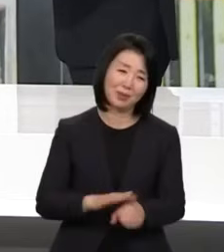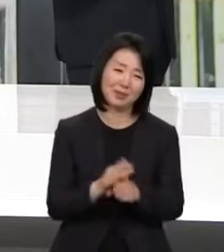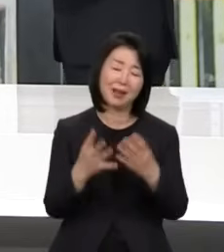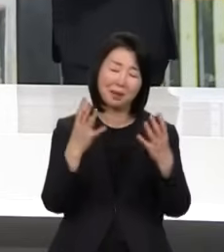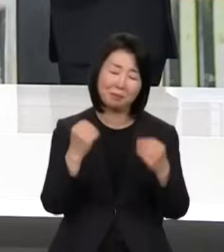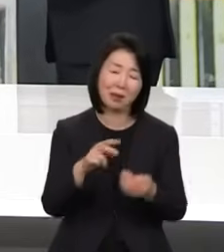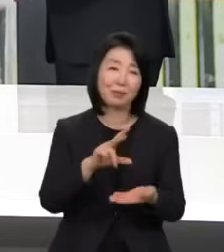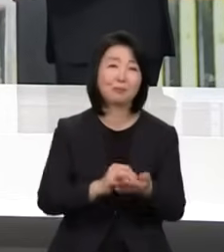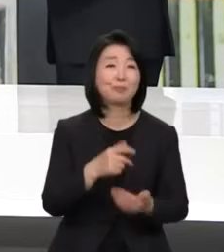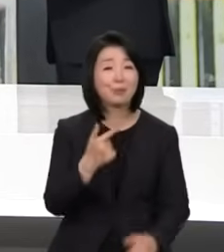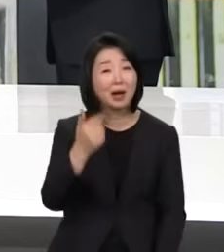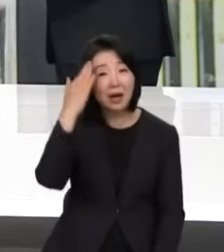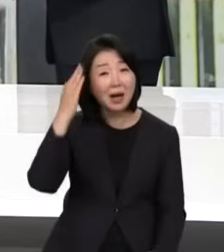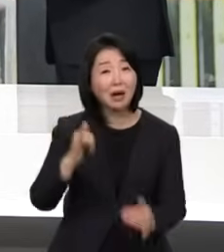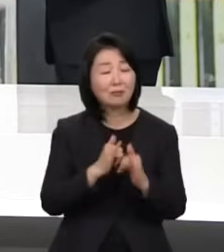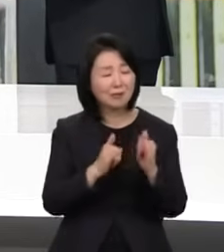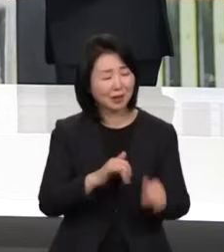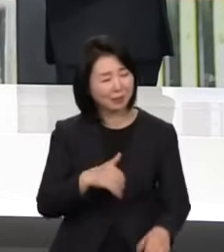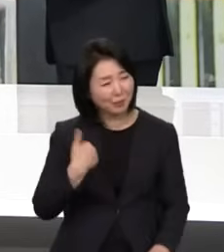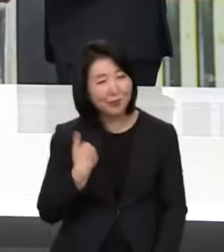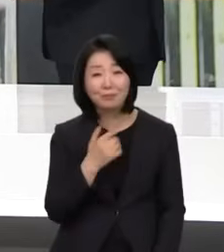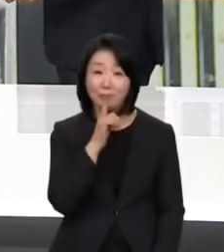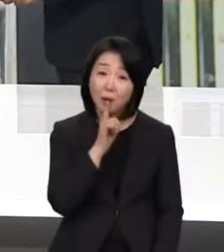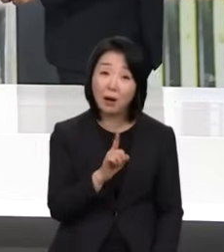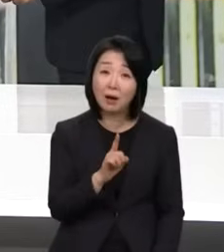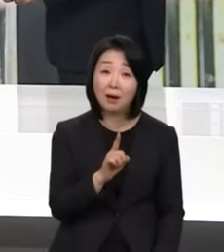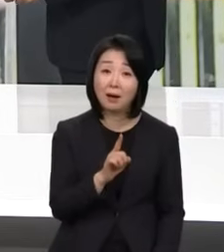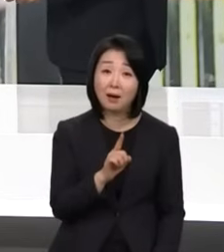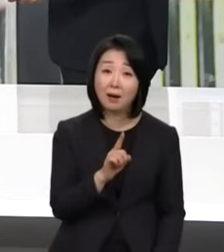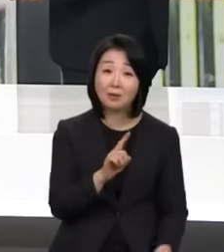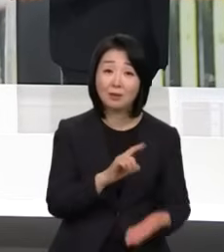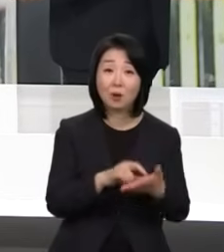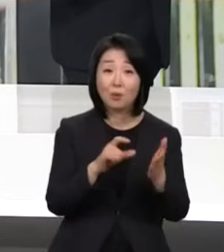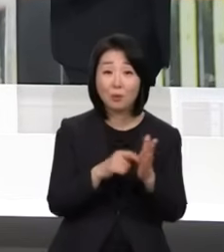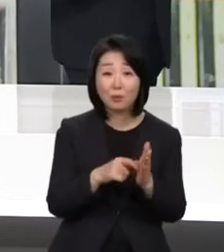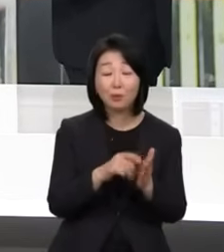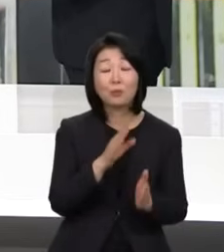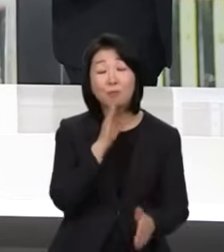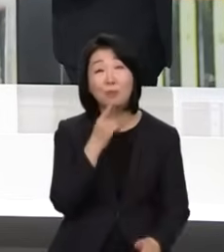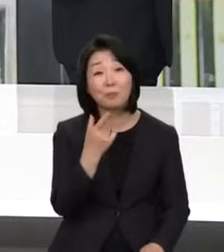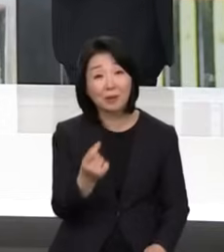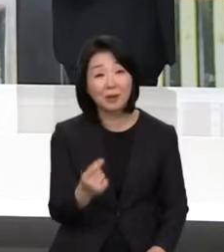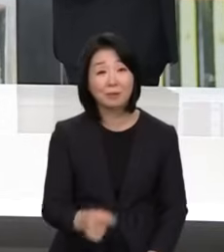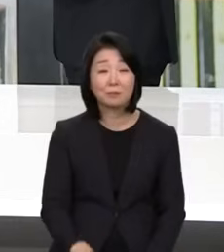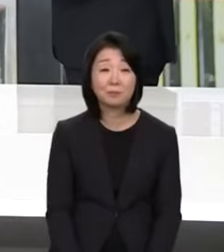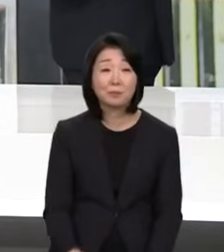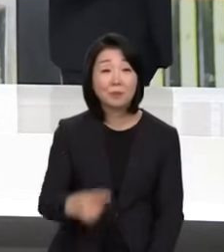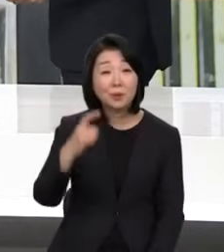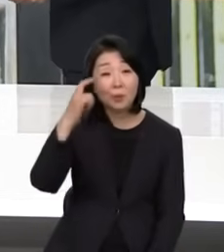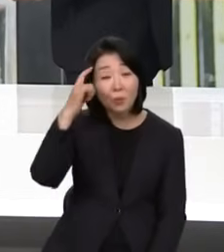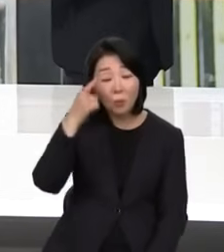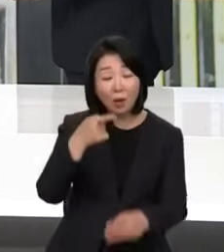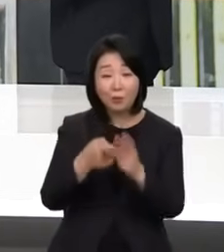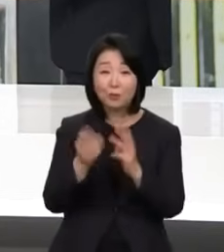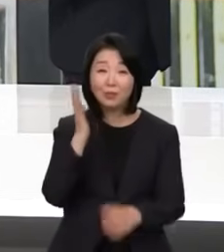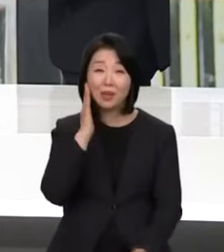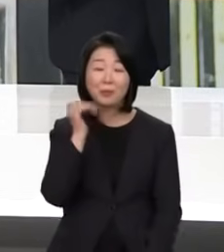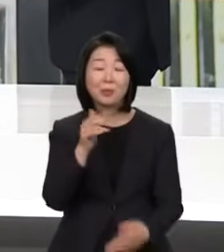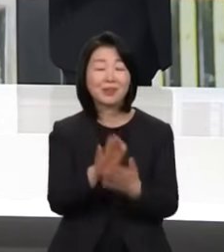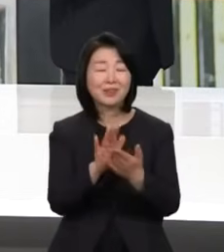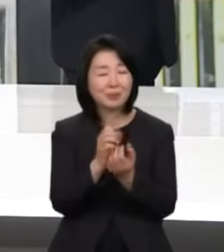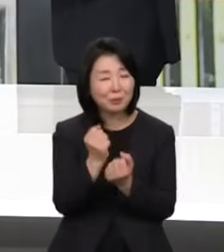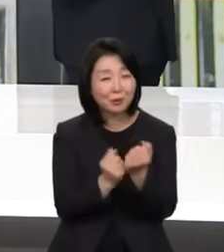큰일이다. 다만 한국 사람들이 몰라주고 있다라고 얘기를 했는데 자, 이건 어느 정도 사실인 측면이 있습니다. 자, 왜 그러냐? 윤 대통령이 직접 이렇게 얘기를